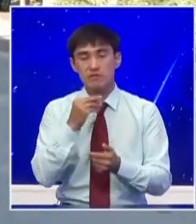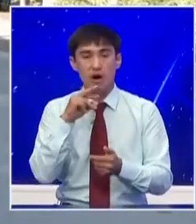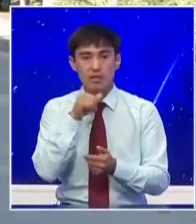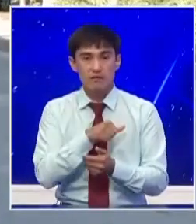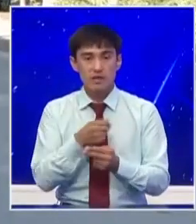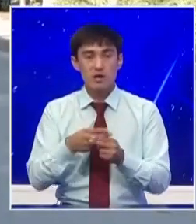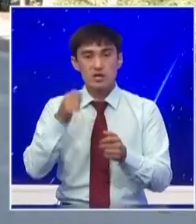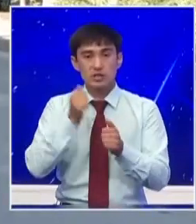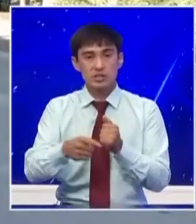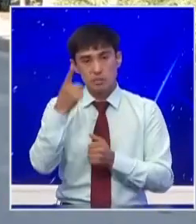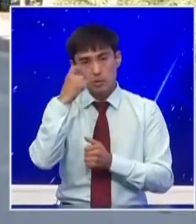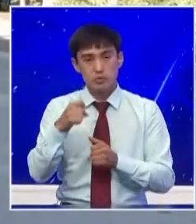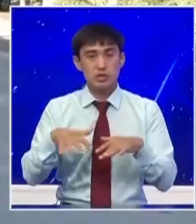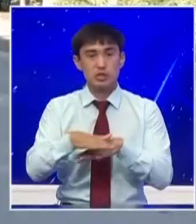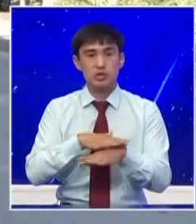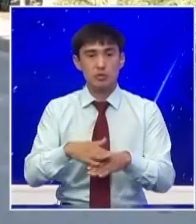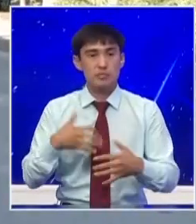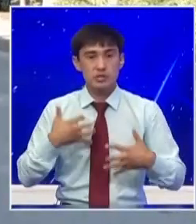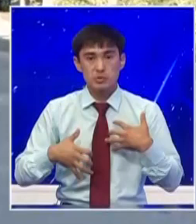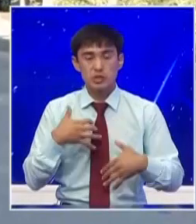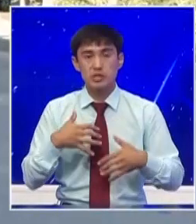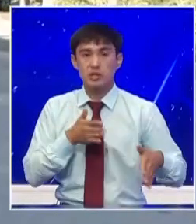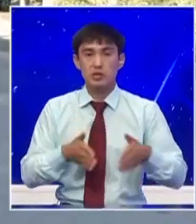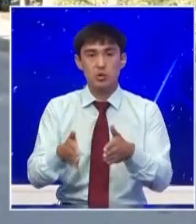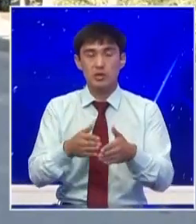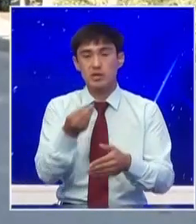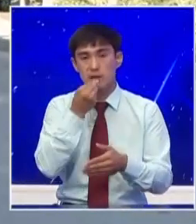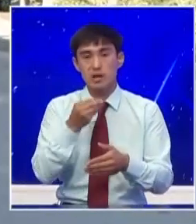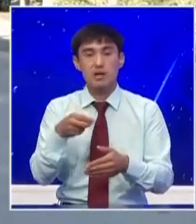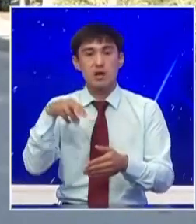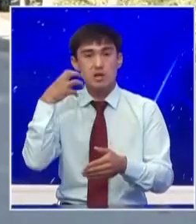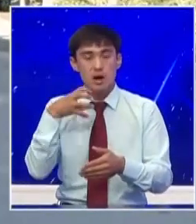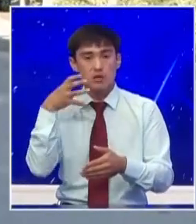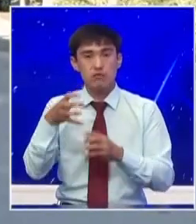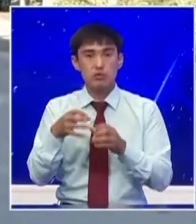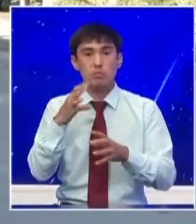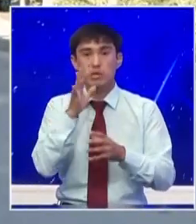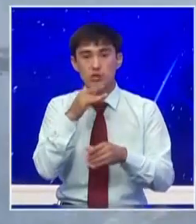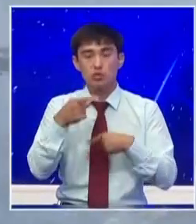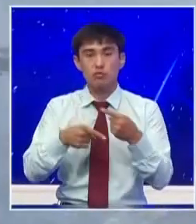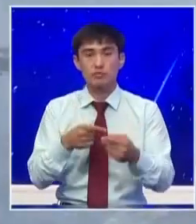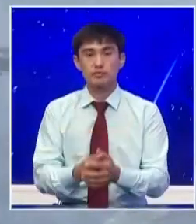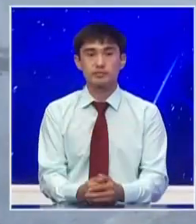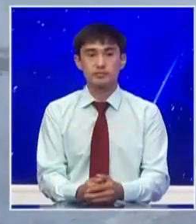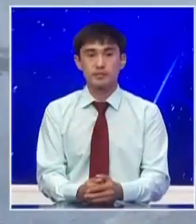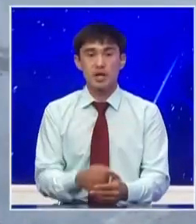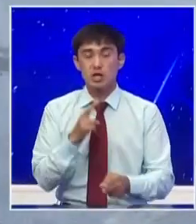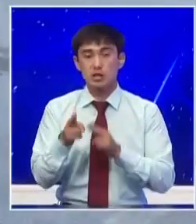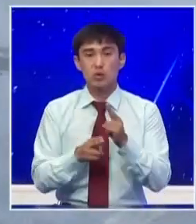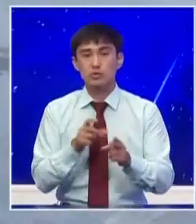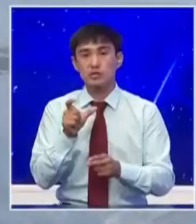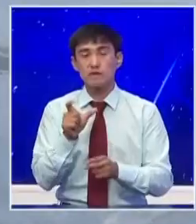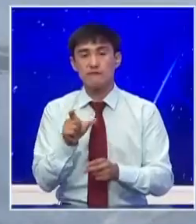часто предупреждаем жителей, чтобы они не спешили на дорогах и ели ягоды и фрукты по сезону. Жалуются фельдшеры и на